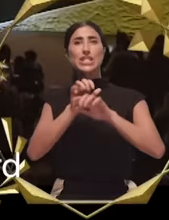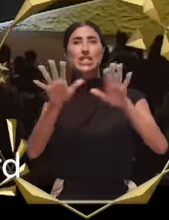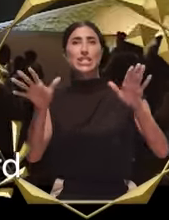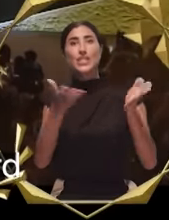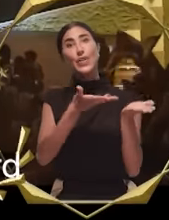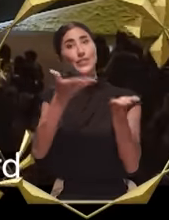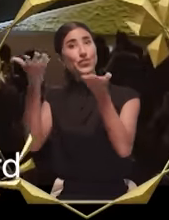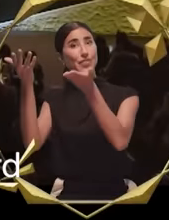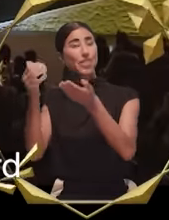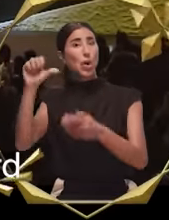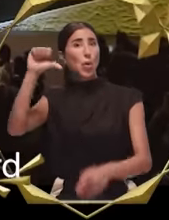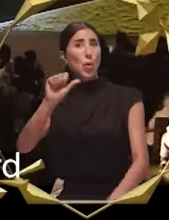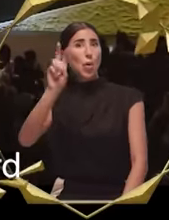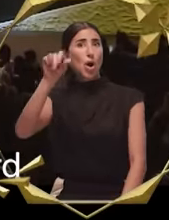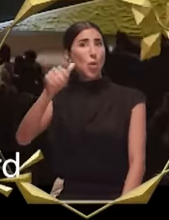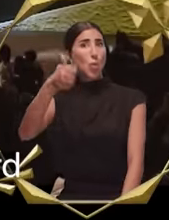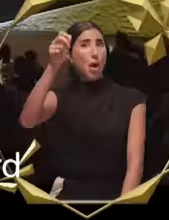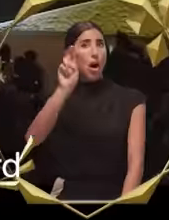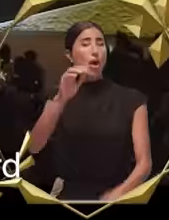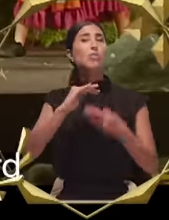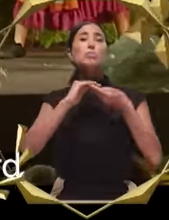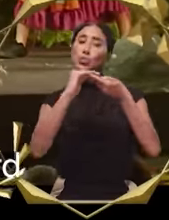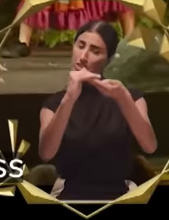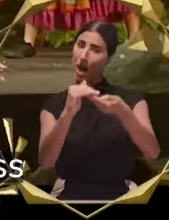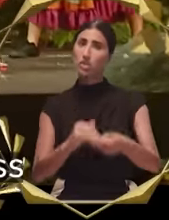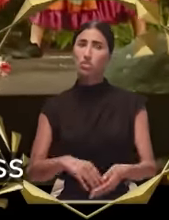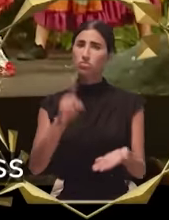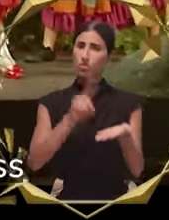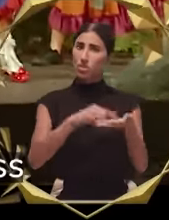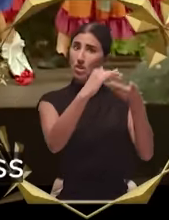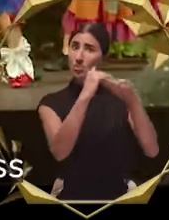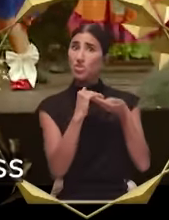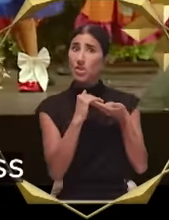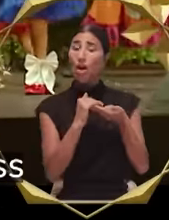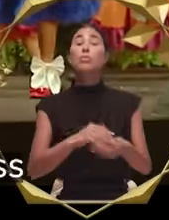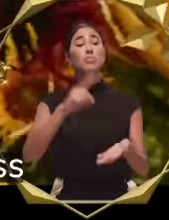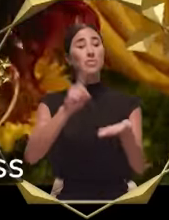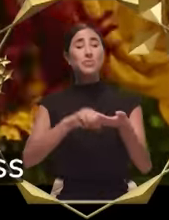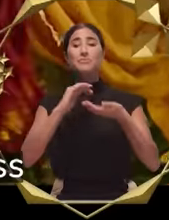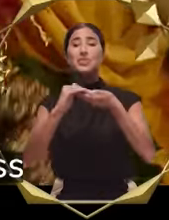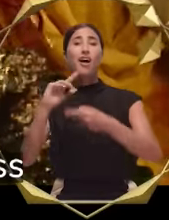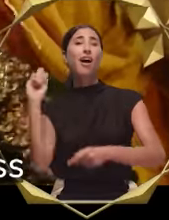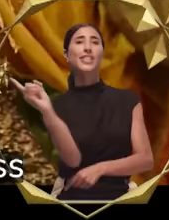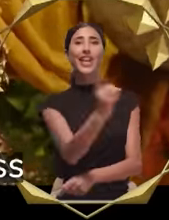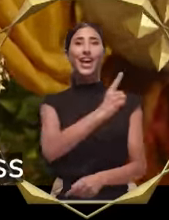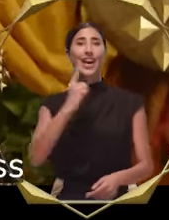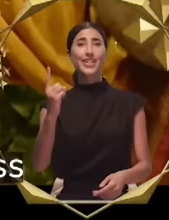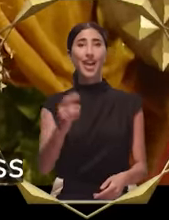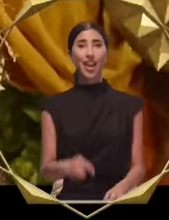سيري بنا لساحر وقوى لديه لبخل تريا